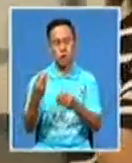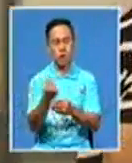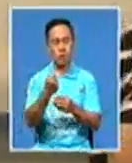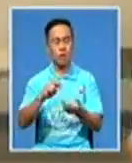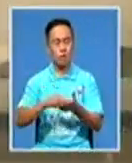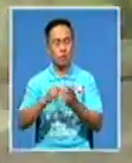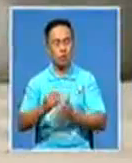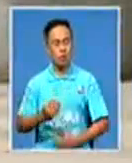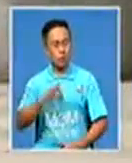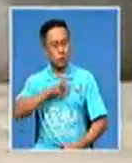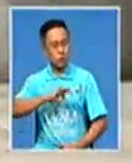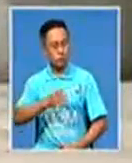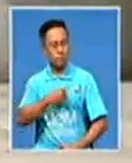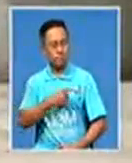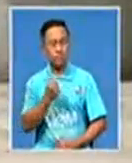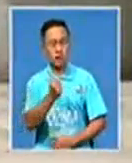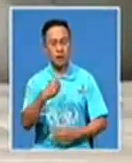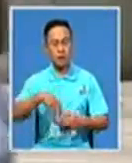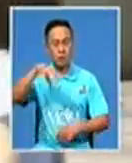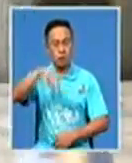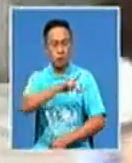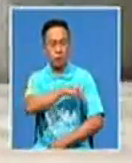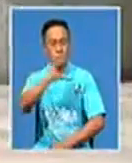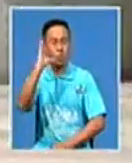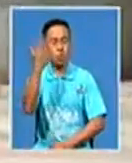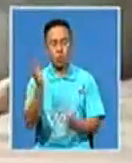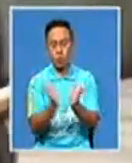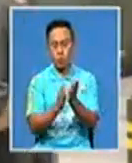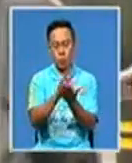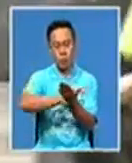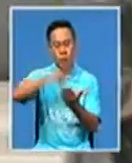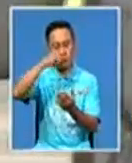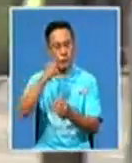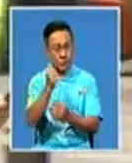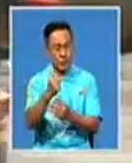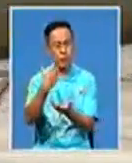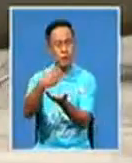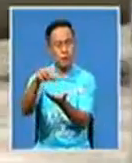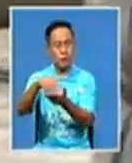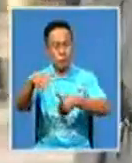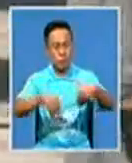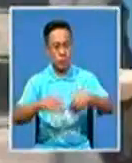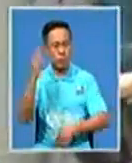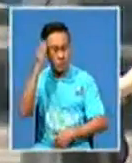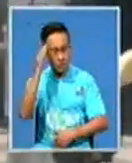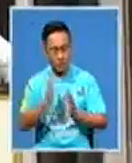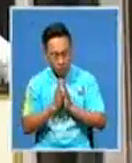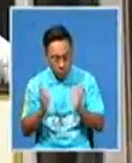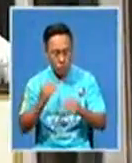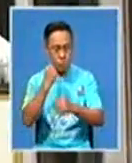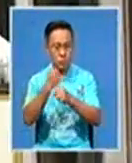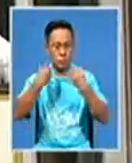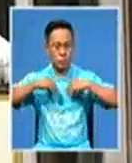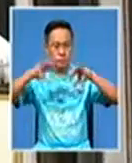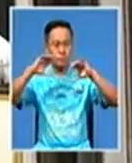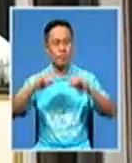ป็นเรื่องที่น่าภาคภูมิใจน่ายินดีนะครับเป็นสิ่งดีๆที่อยากจะเล่าให้พี่น้องประชาชนฟังนะครับต้องขอบคุณข้าราชการและเจ้าหน้า